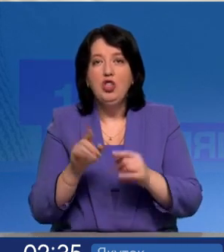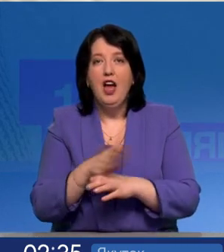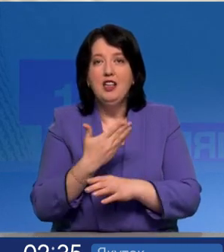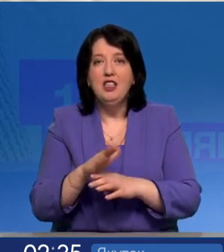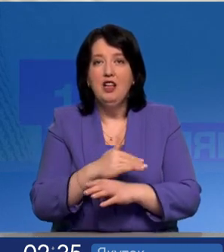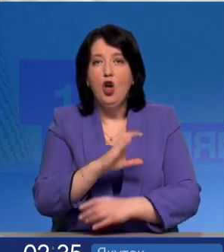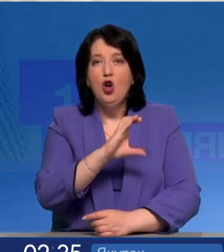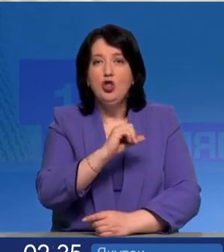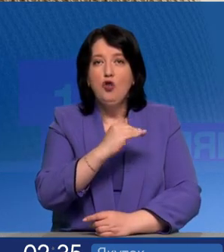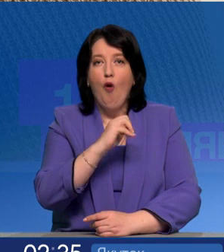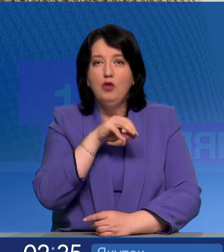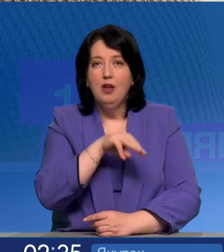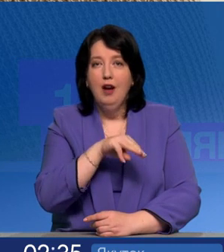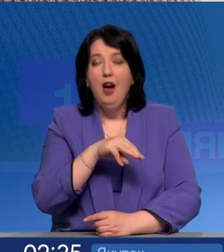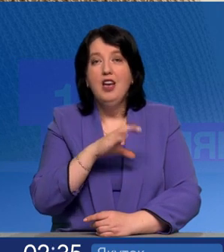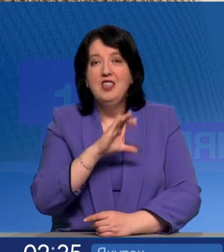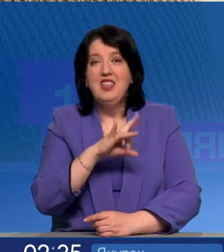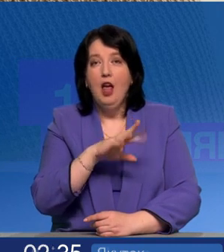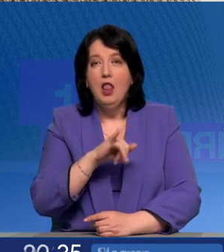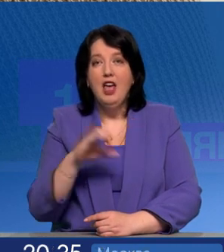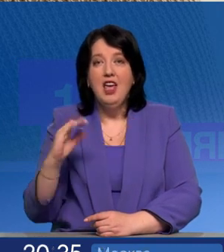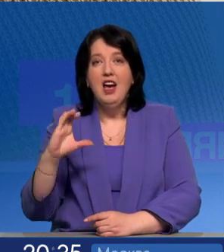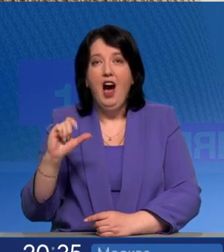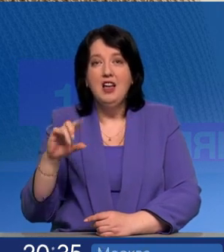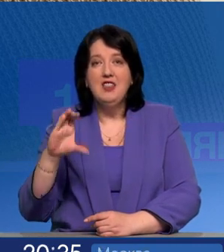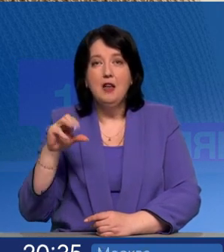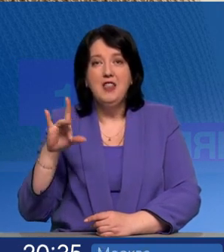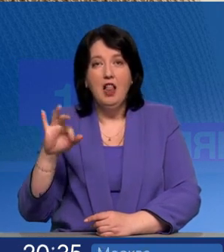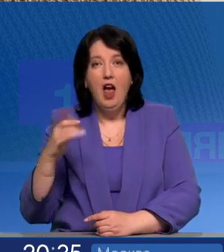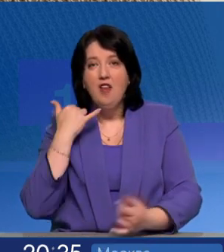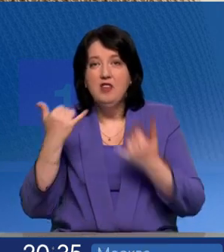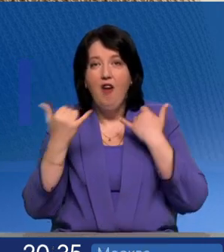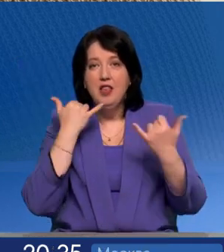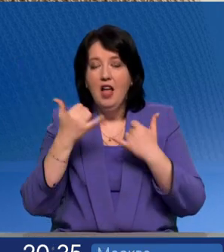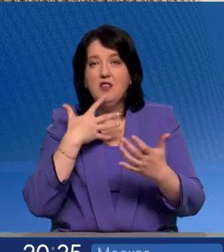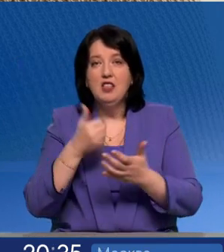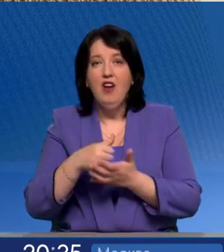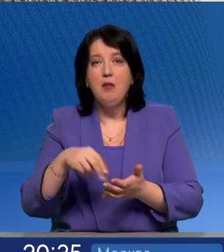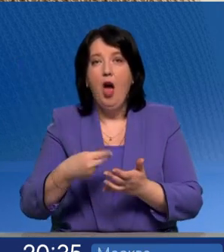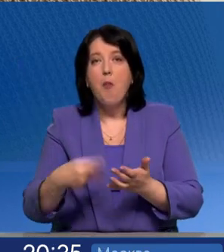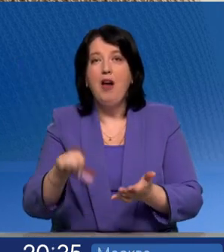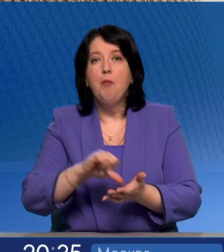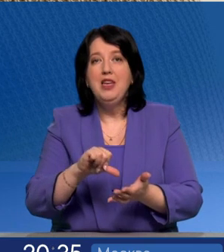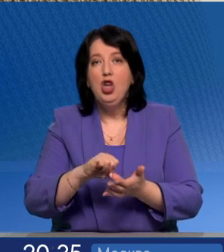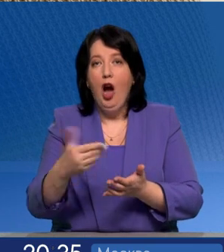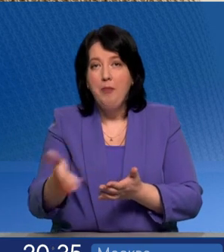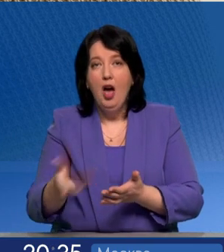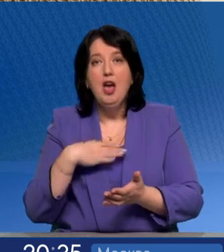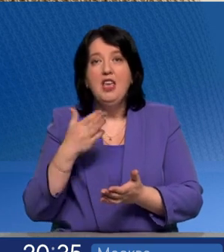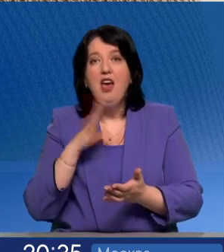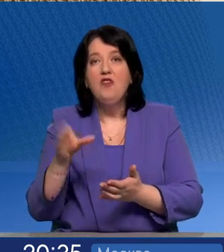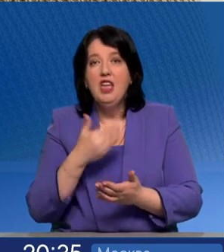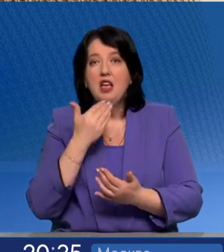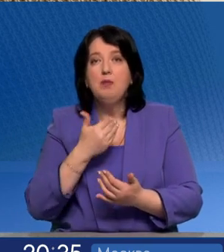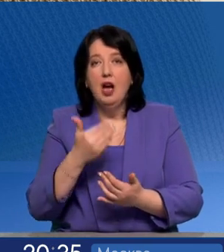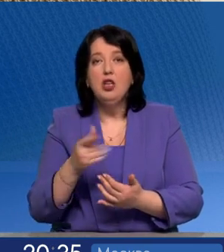софт-скиллы и хард-скиллы. Я недавно проводила каст-девы, я созванивалась со своими подписчиками, и всем я задавала вопрос, слышали ли вы что-либо